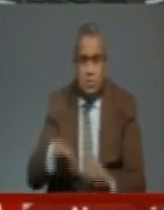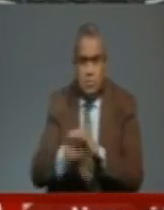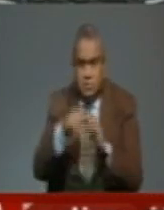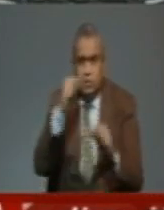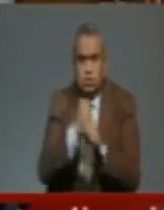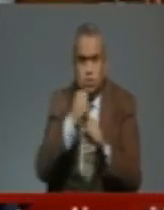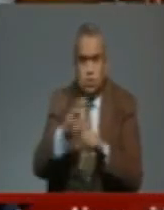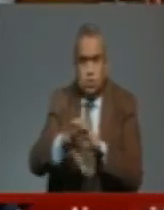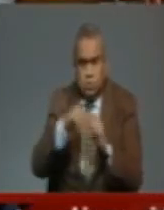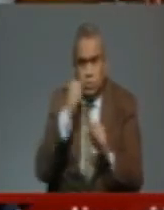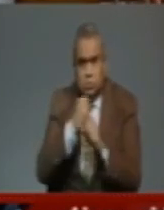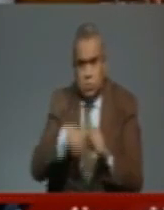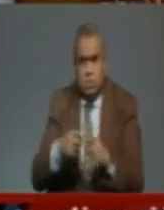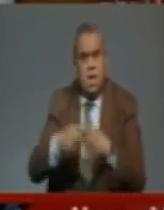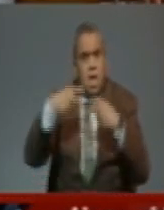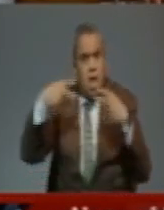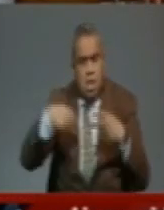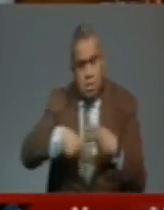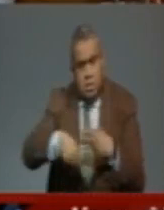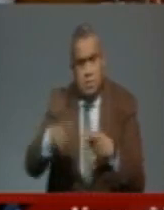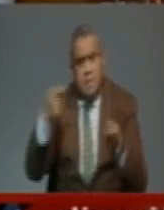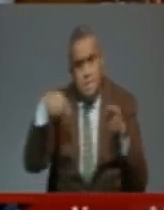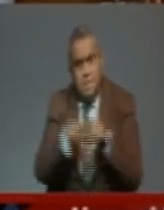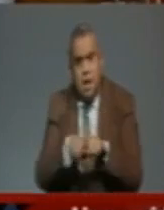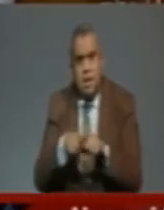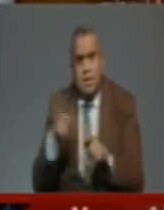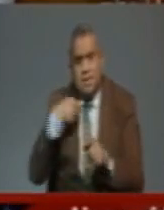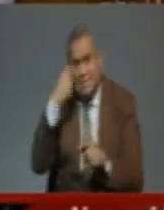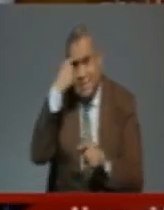شاء الله بإذن الله هنخلصه بالتوازي مع مينا استيلات الجاف.